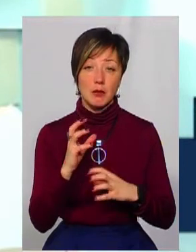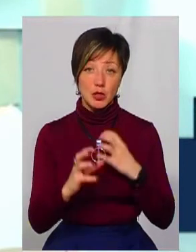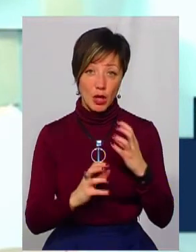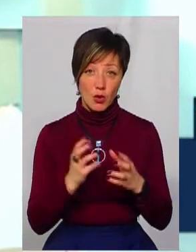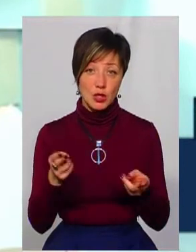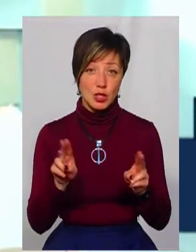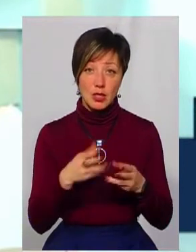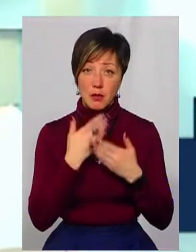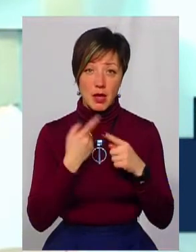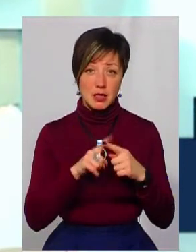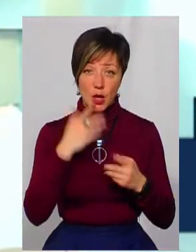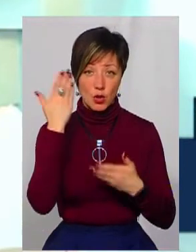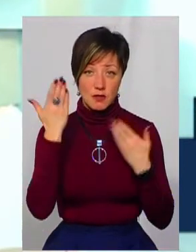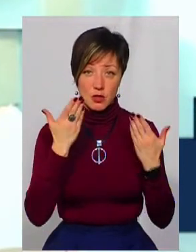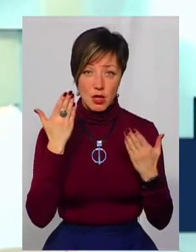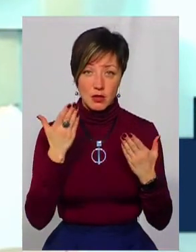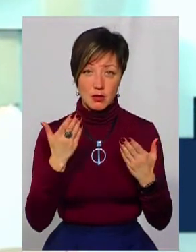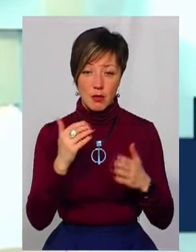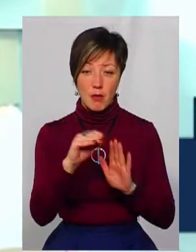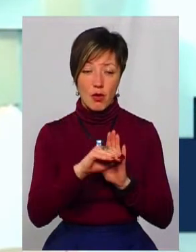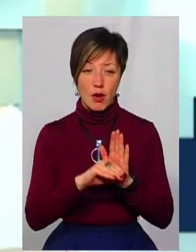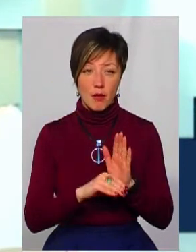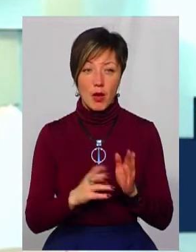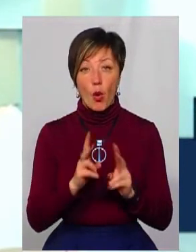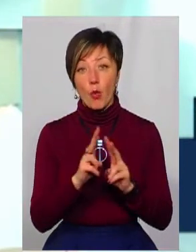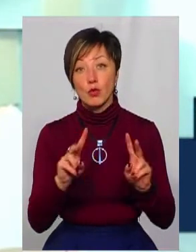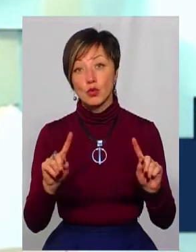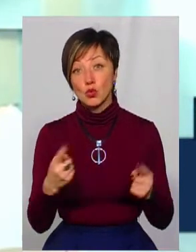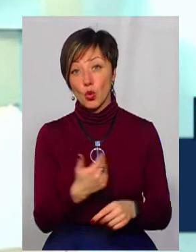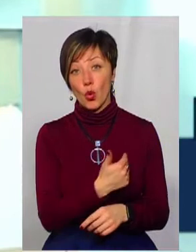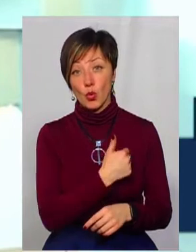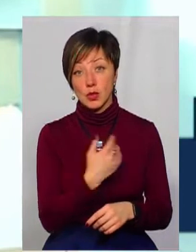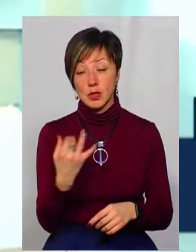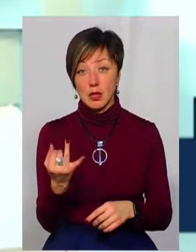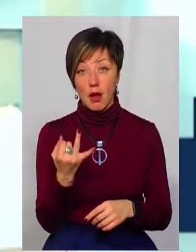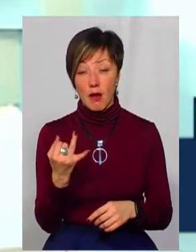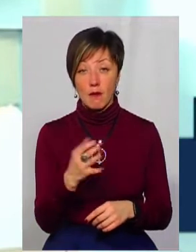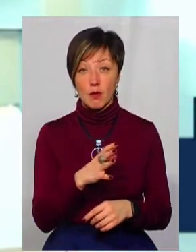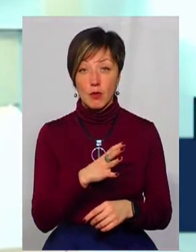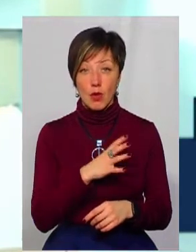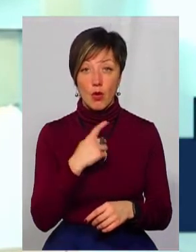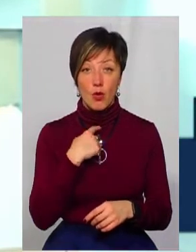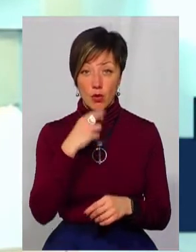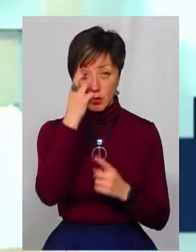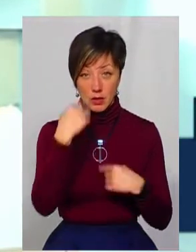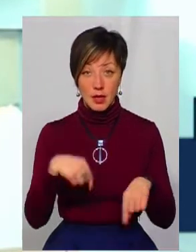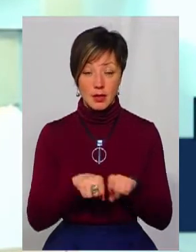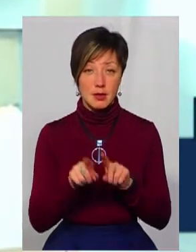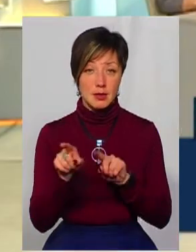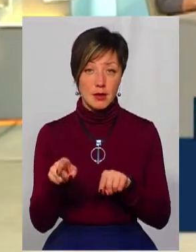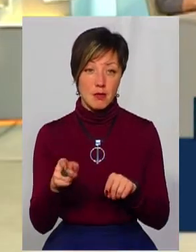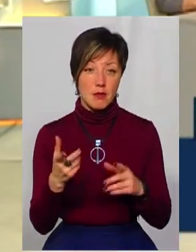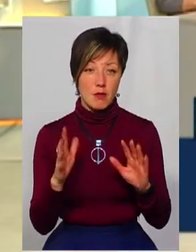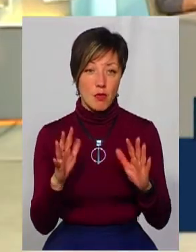залишився, він просто не має цих розважальних топових передач. Якщо комусь аж дуже цікаво було «Голос України» там,